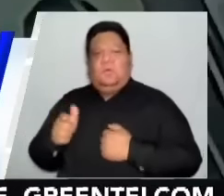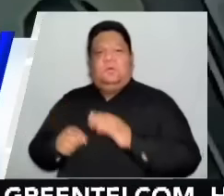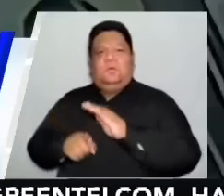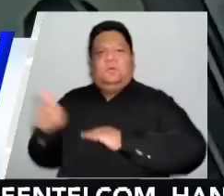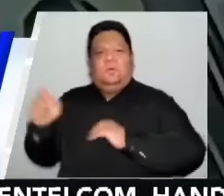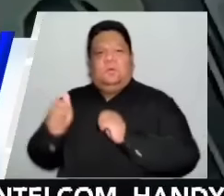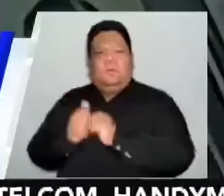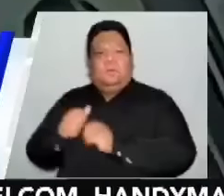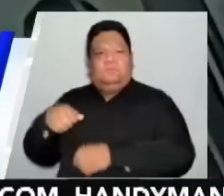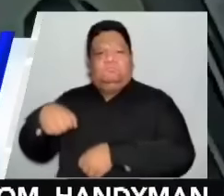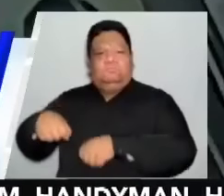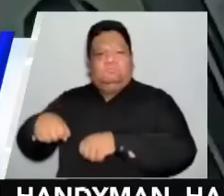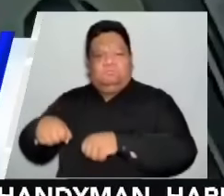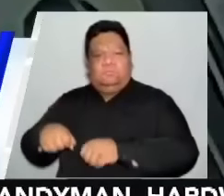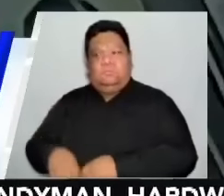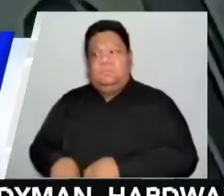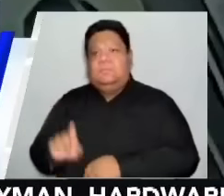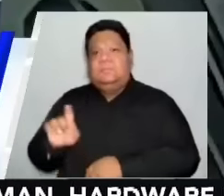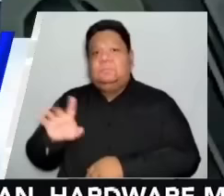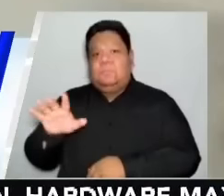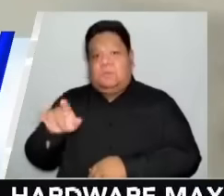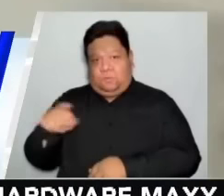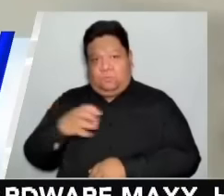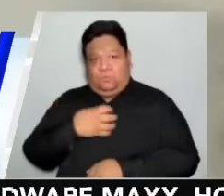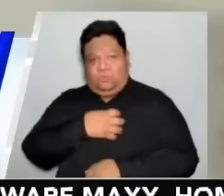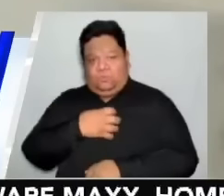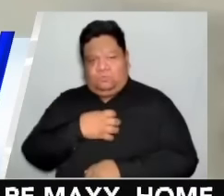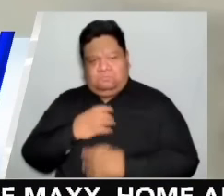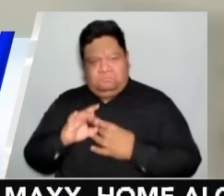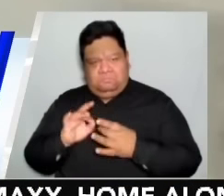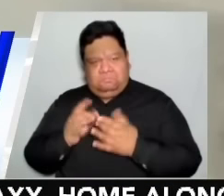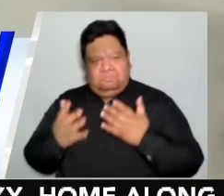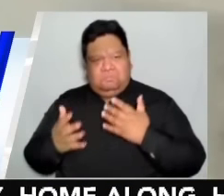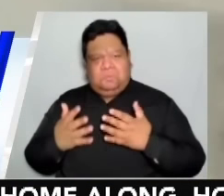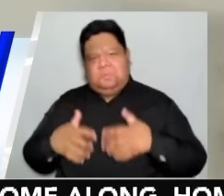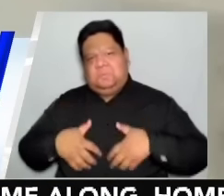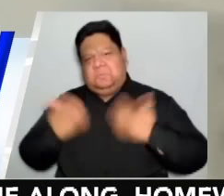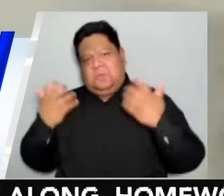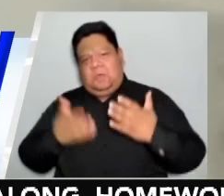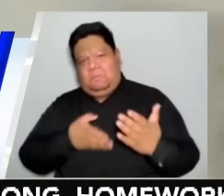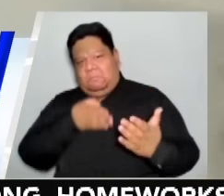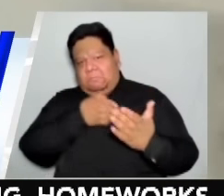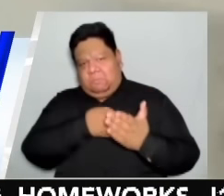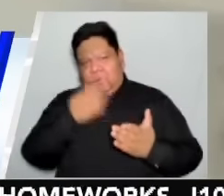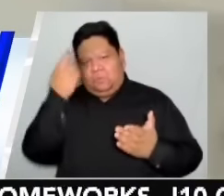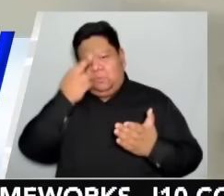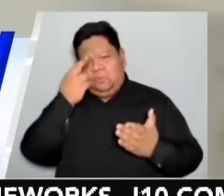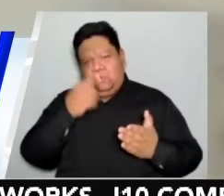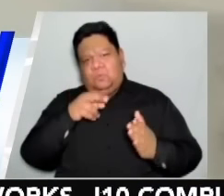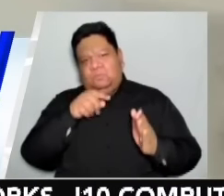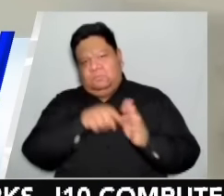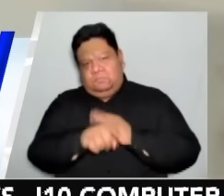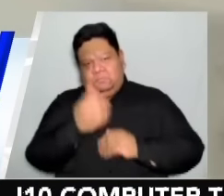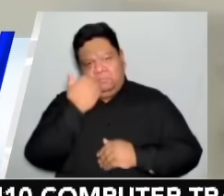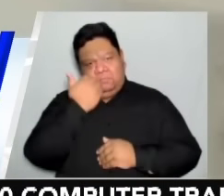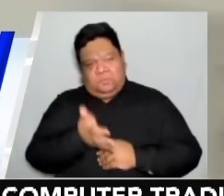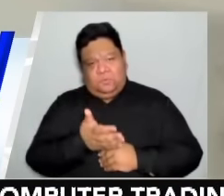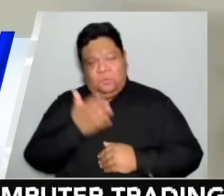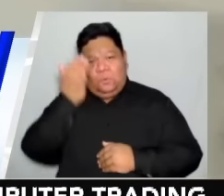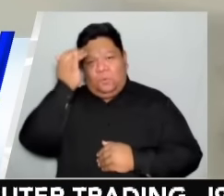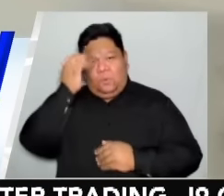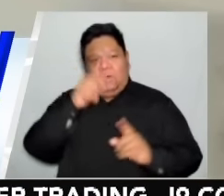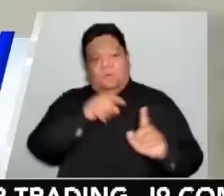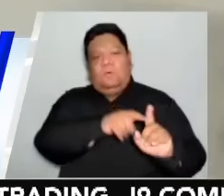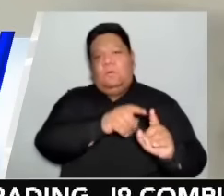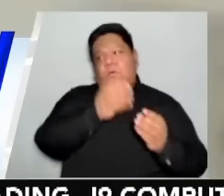police matin ting galit ang tinitingnang motibo sa pamamaril nagbibigay raw kasi ng impormasyon ng biktima sa mga pulis